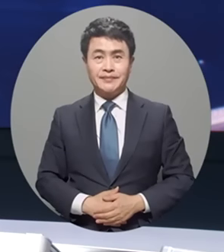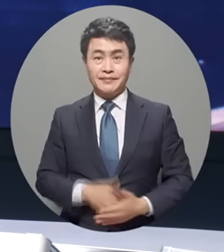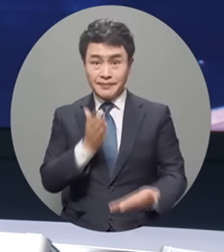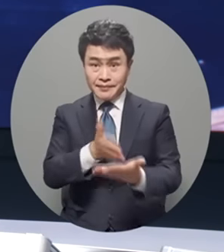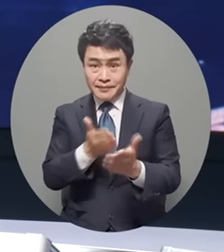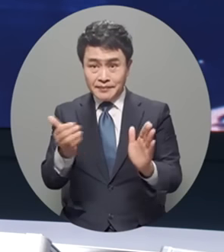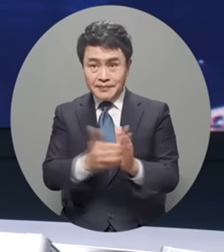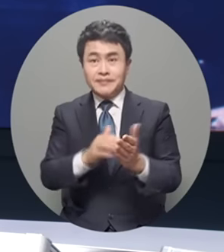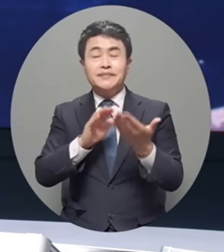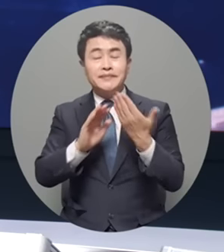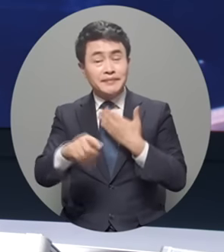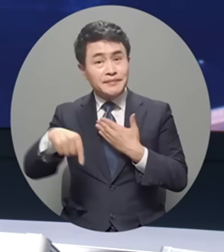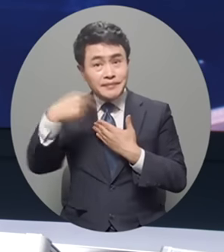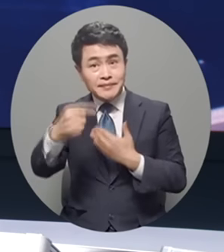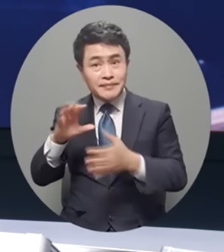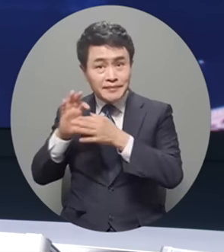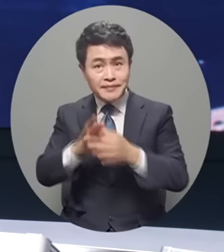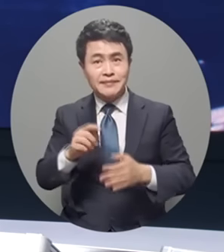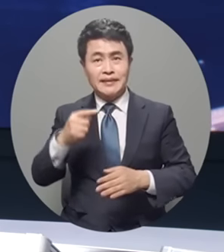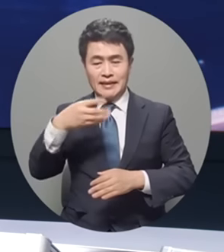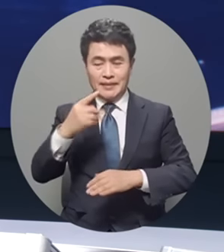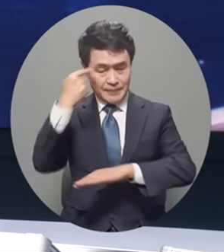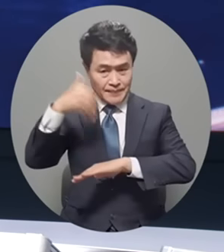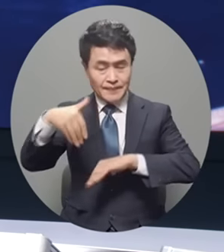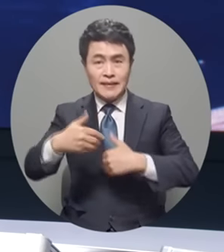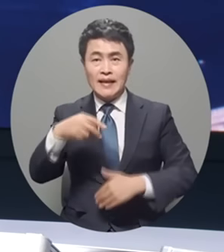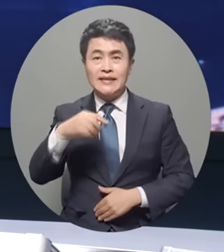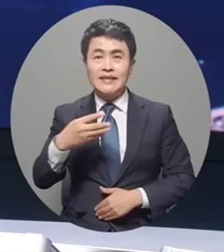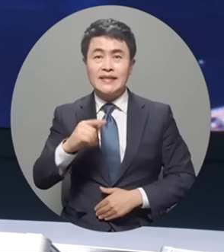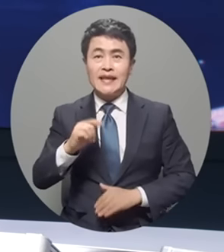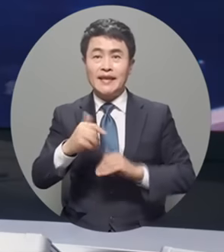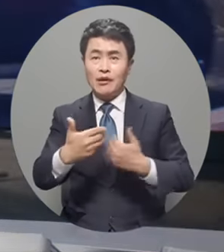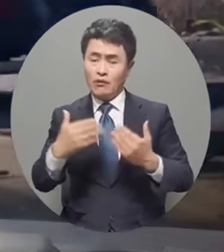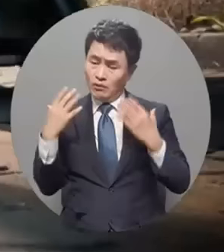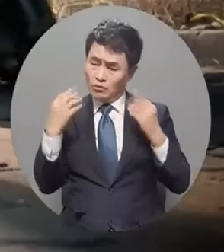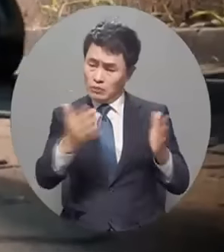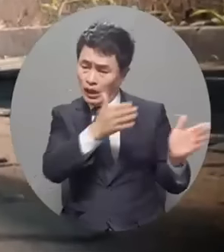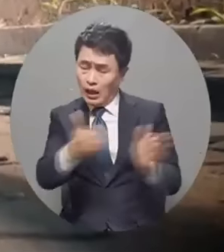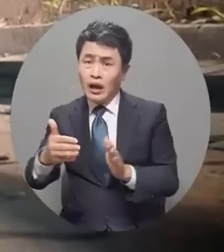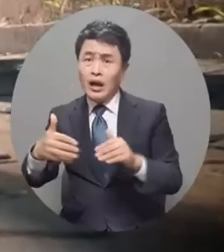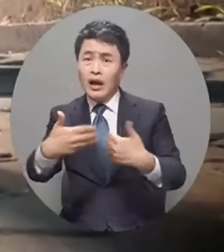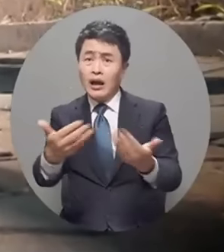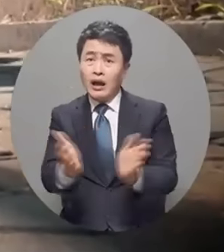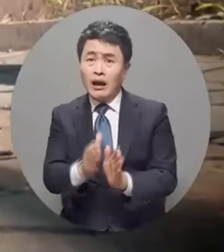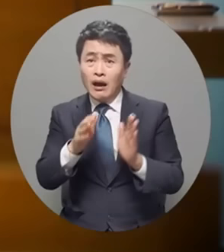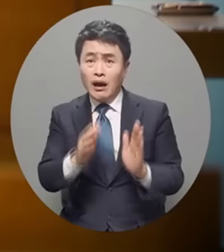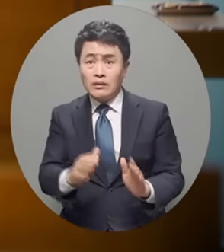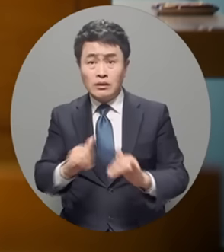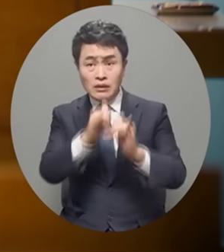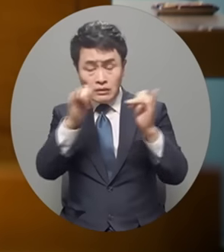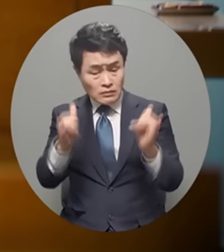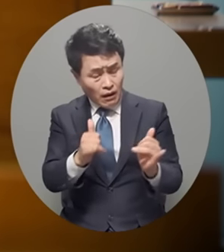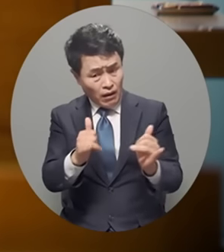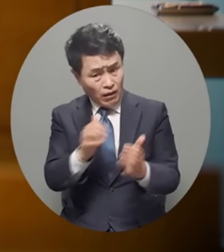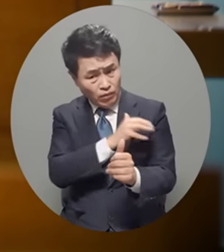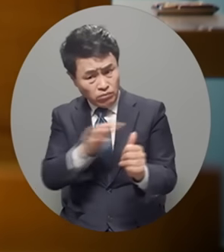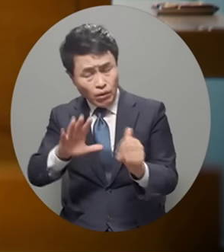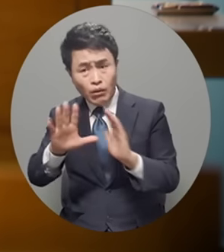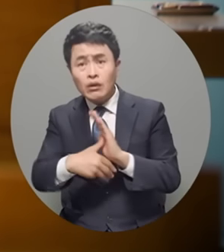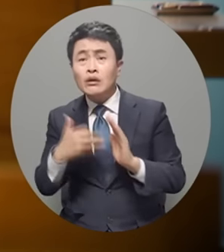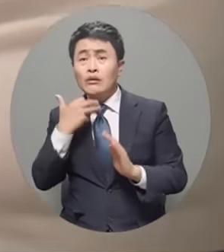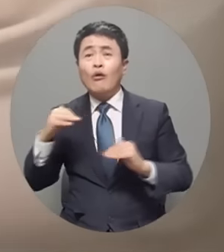잠시 후 뉴스데스크 이어 방송되는 탐사기획 스트레이트는 여전히 준비가 덜 된 채 사회로 떠밀리고 있는 이른바